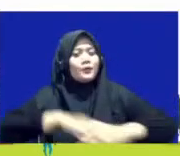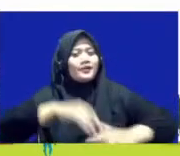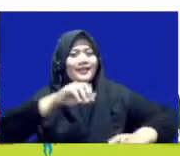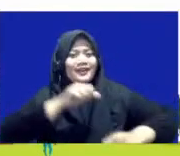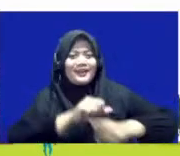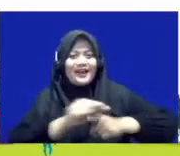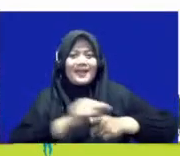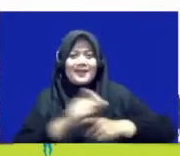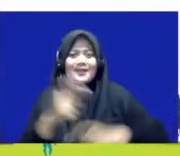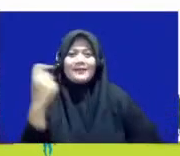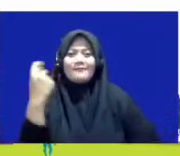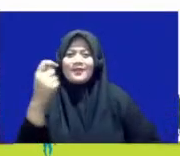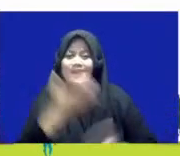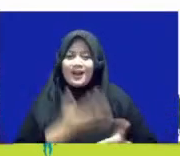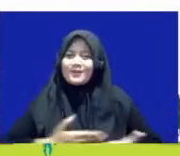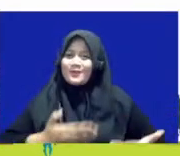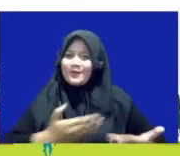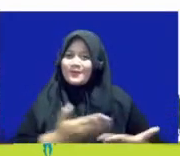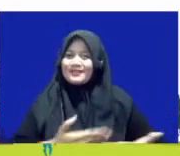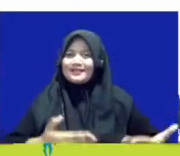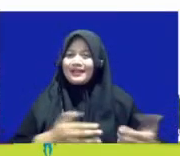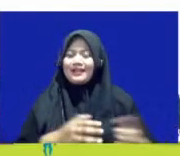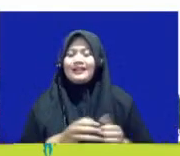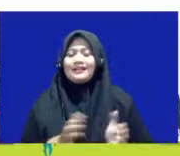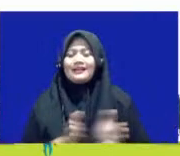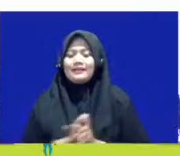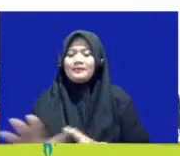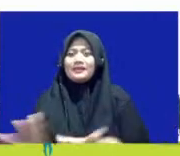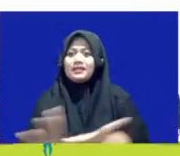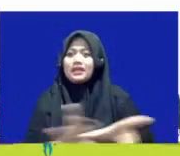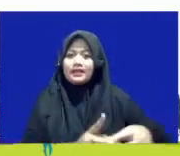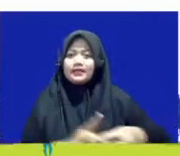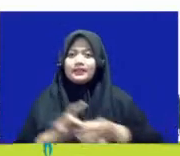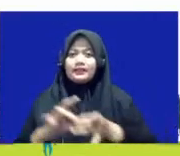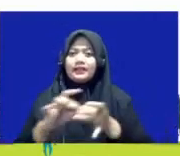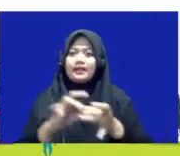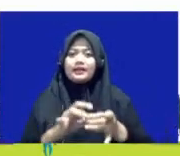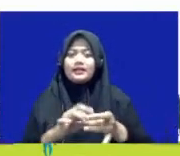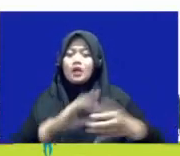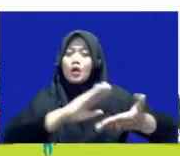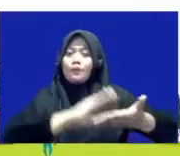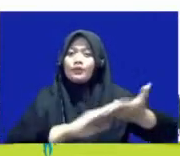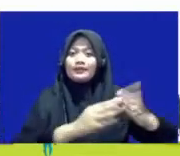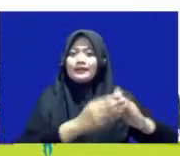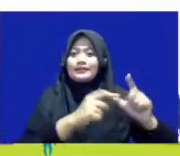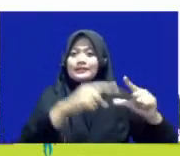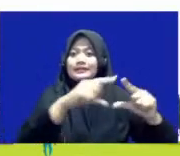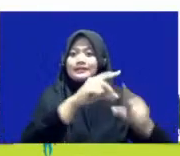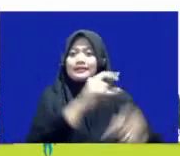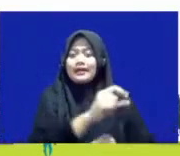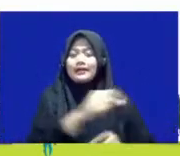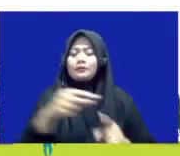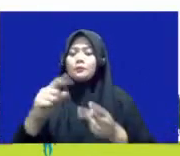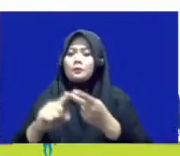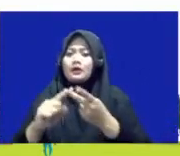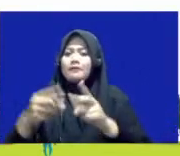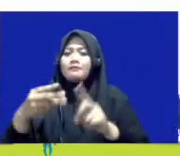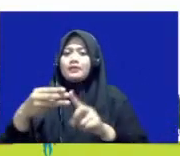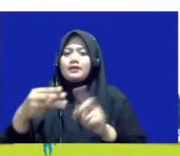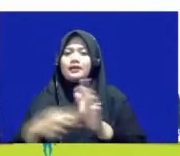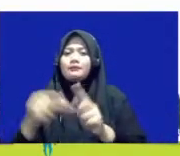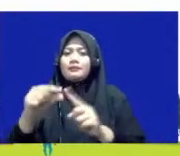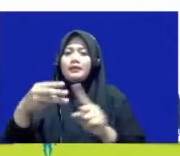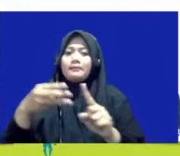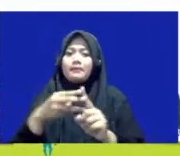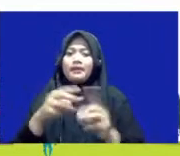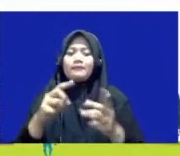Kementerian Sosial dan jejaring dengan pihak lain dari komunitas SAR, dari BNPB, Basarnas,